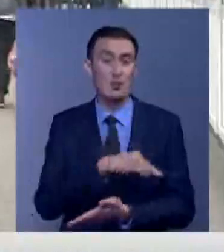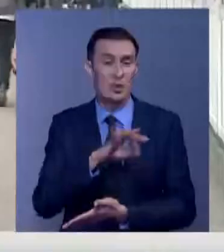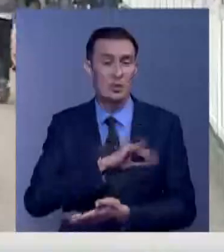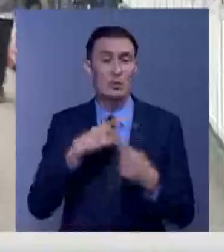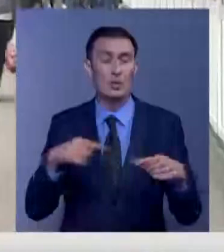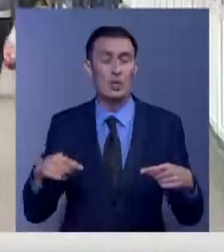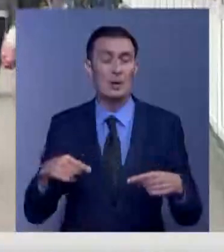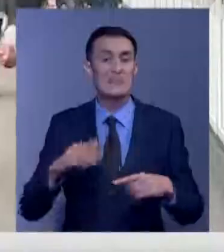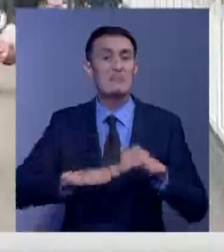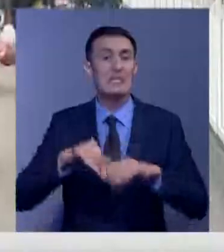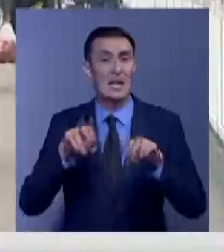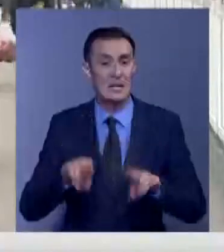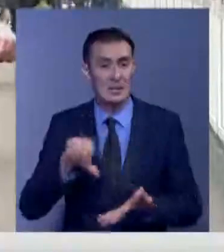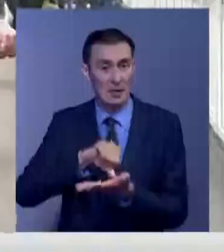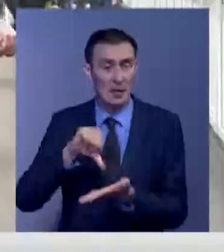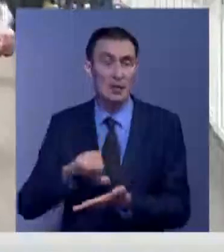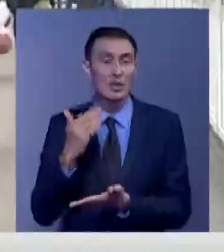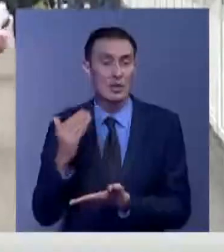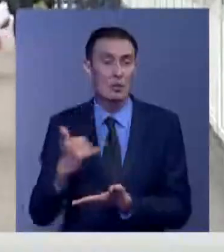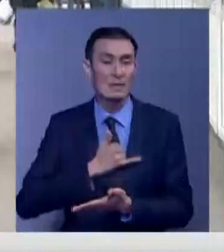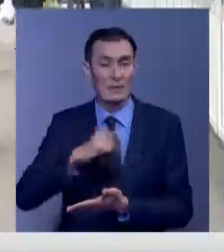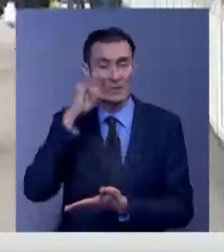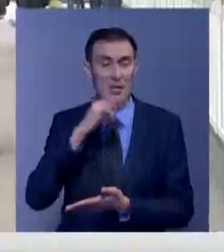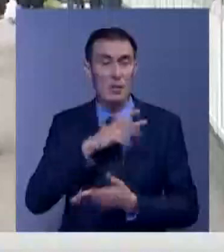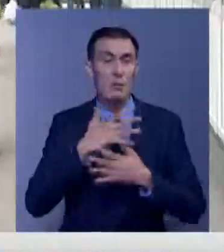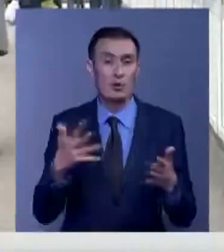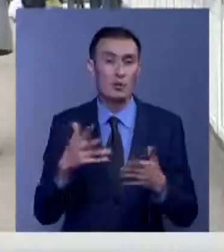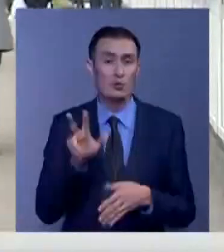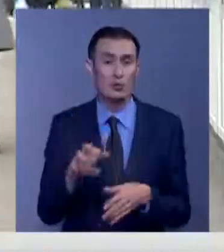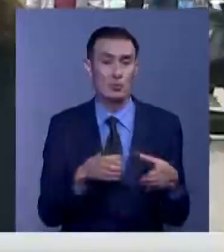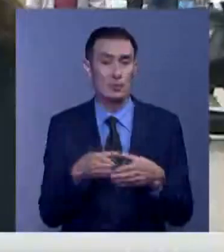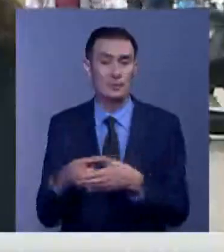других профессий, и их по Казахстану более 300.